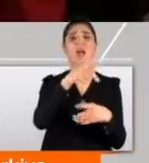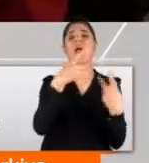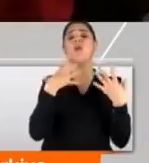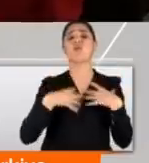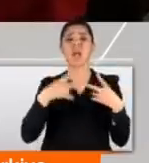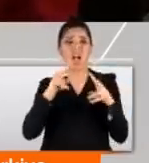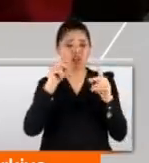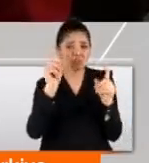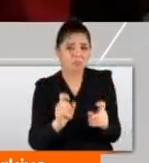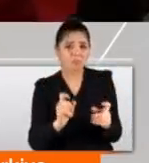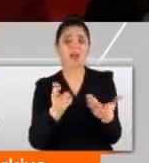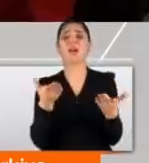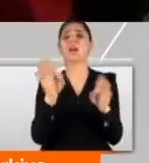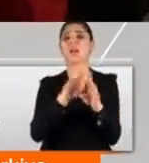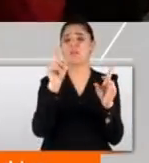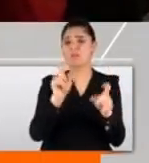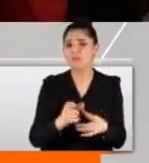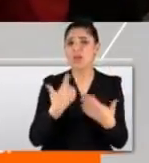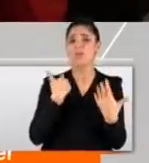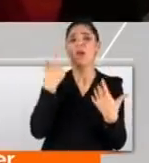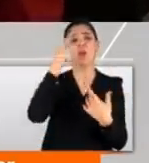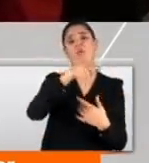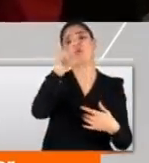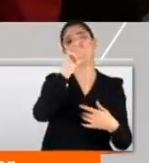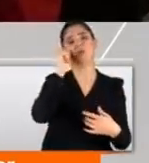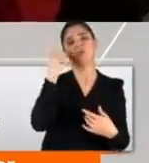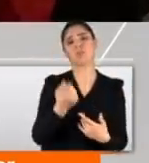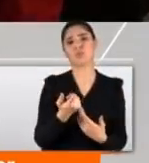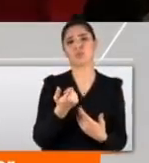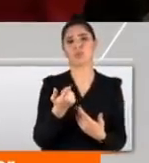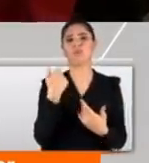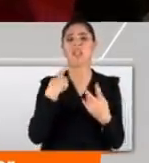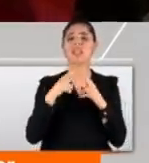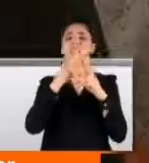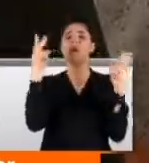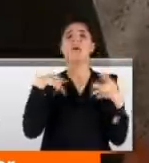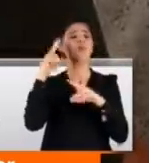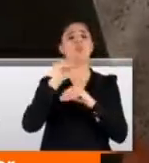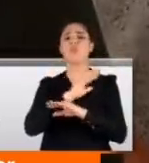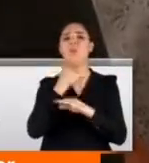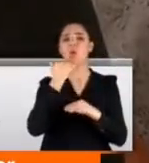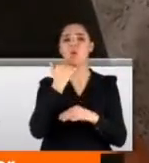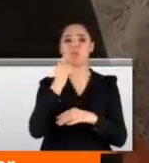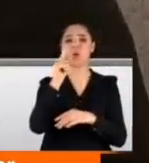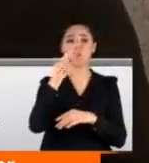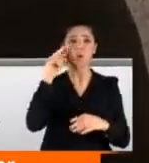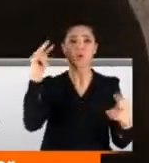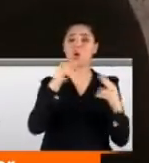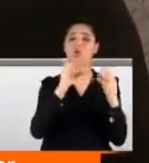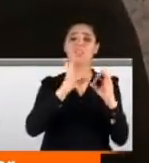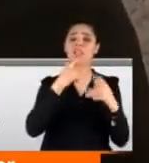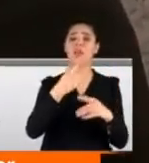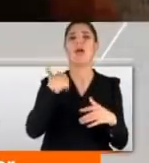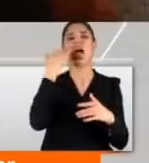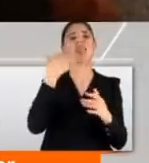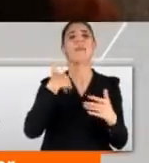mı? Onların üstü kapalı. Ben onları düşünüyorum zaten. Ben zamanlara kadar yemin ederim uyumuyorum. Sizi görünce ne diyor çocuklar? Anneanne bizi ne